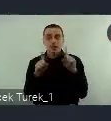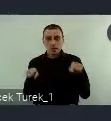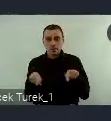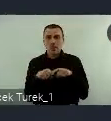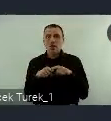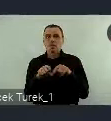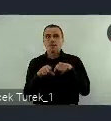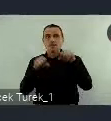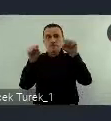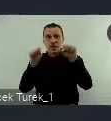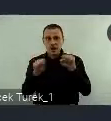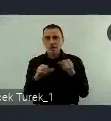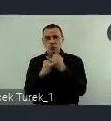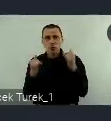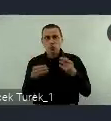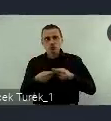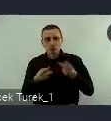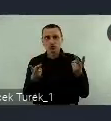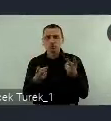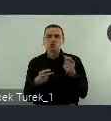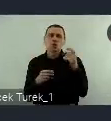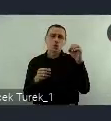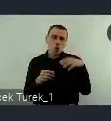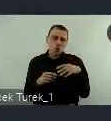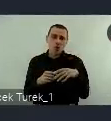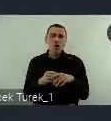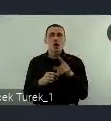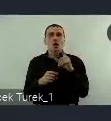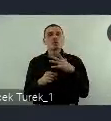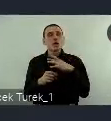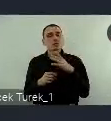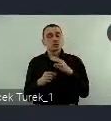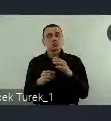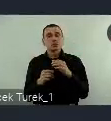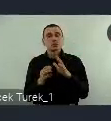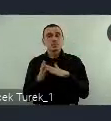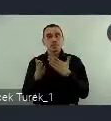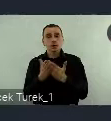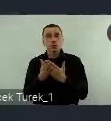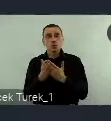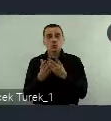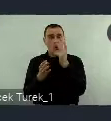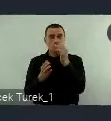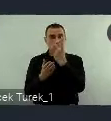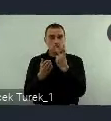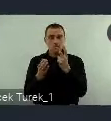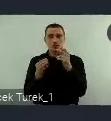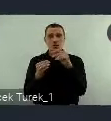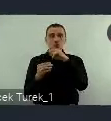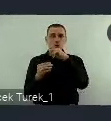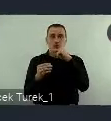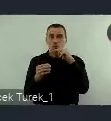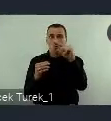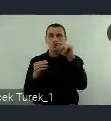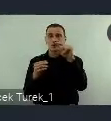jest trochę gorzej Jedyna rzecz na którą można zwrócić uwagę to jest kontrast czyli żeby było dobrze czytelność czcionki czerwone na czerwony nie widać